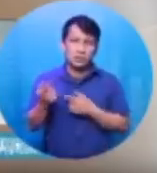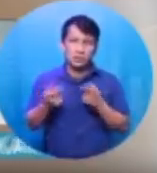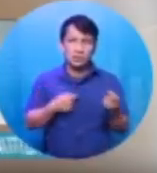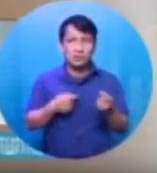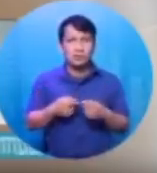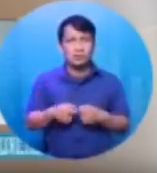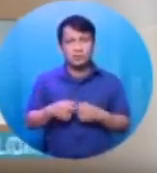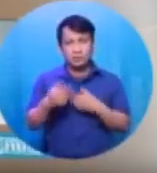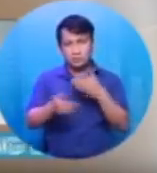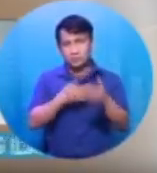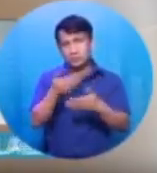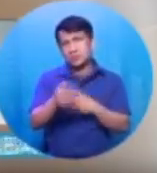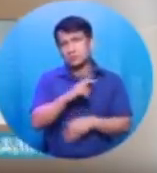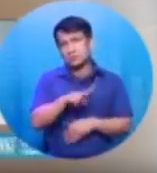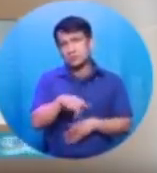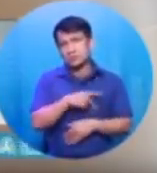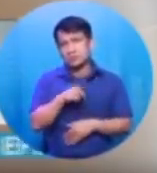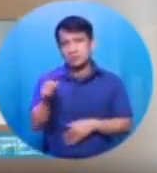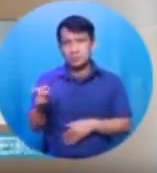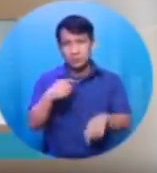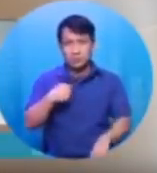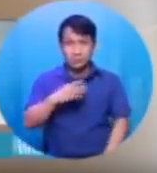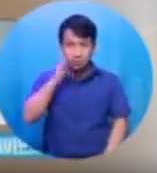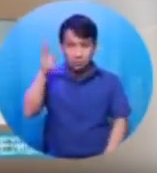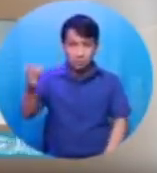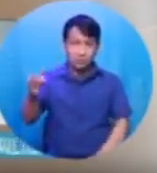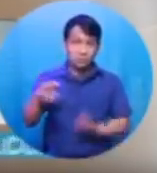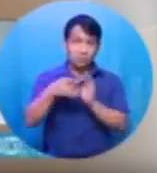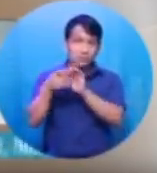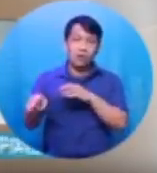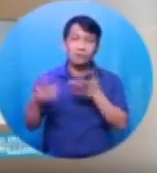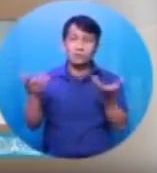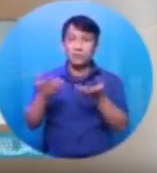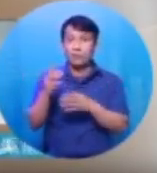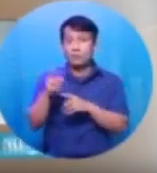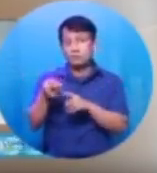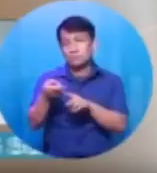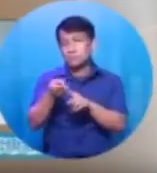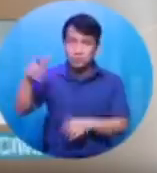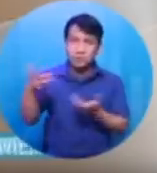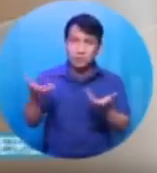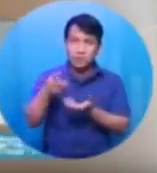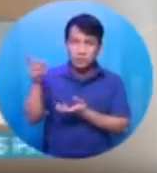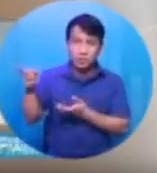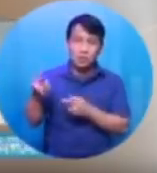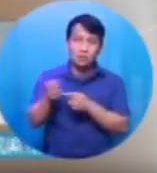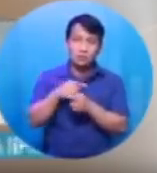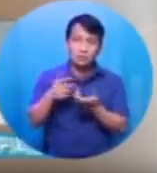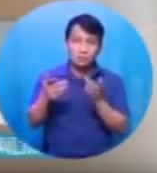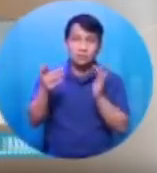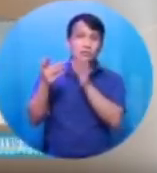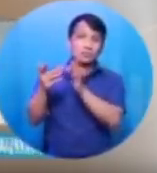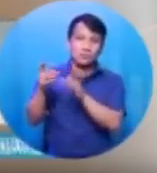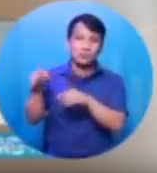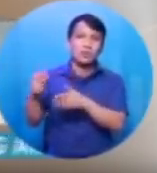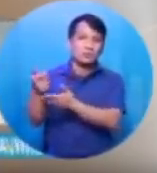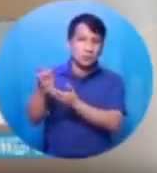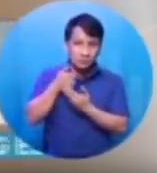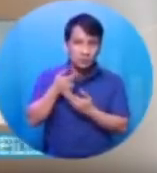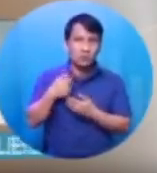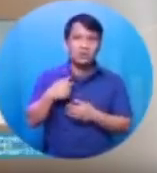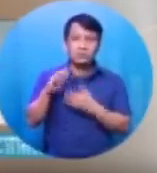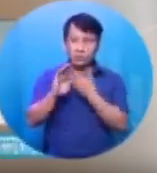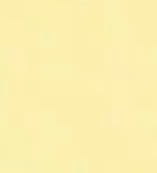dyan. Ilalakad ko po personally na para mapabalik ka rito. Kukunik ako sa mga kinaukulan doon sa abroad kung nasaan ka para yun ang tutulong